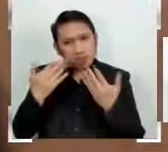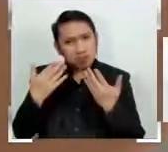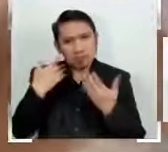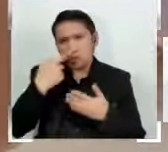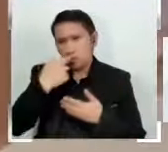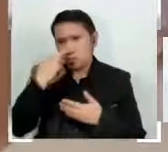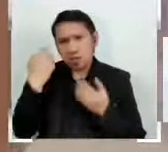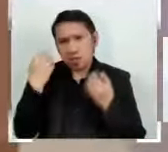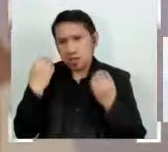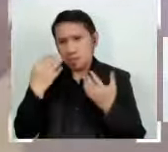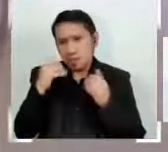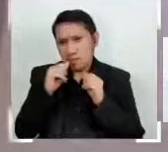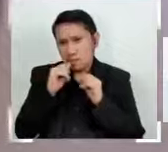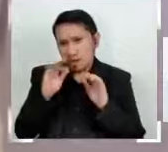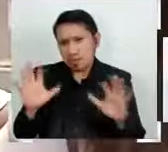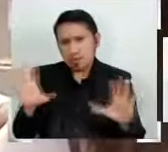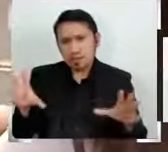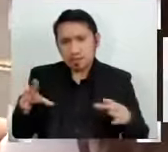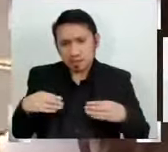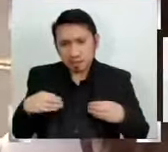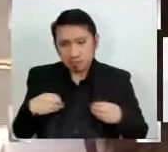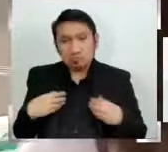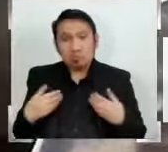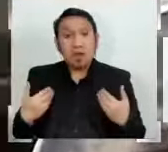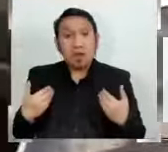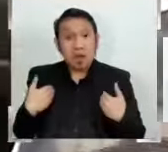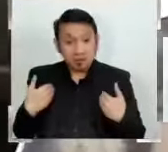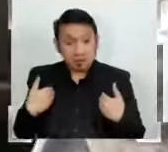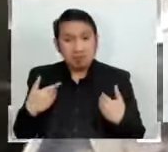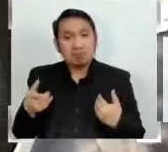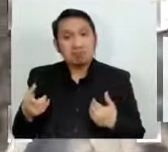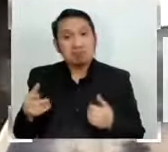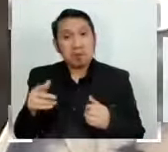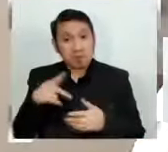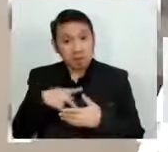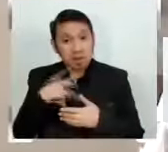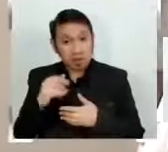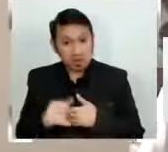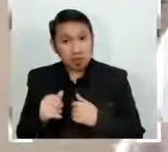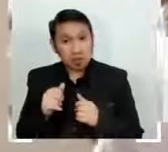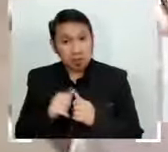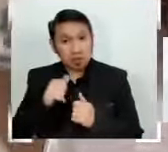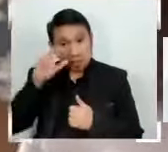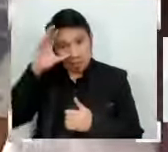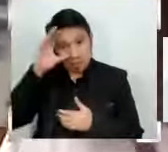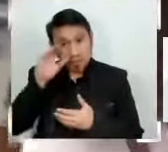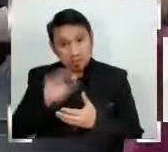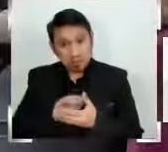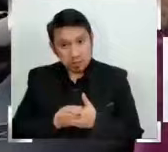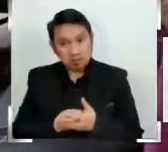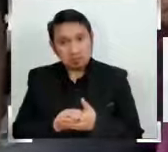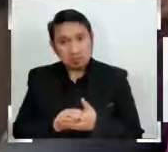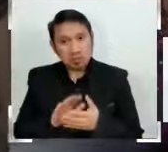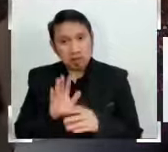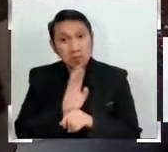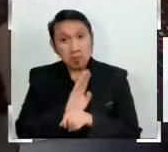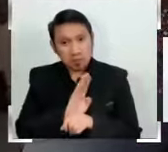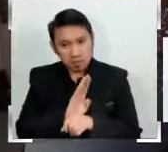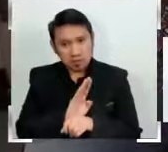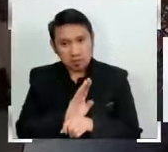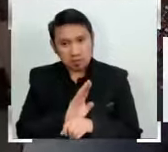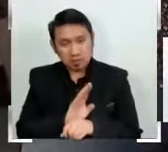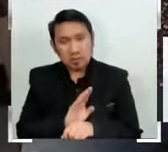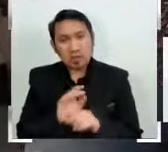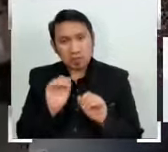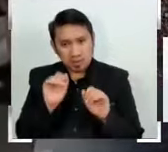2023. Isa na riyan ang upcoming comeback project nila ng kanyang asawa na si Ding Dong Dantes na Rewind na mapapanood sa